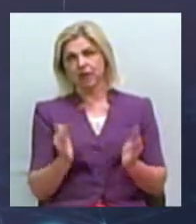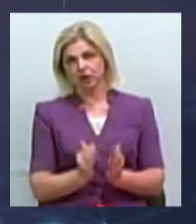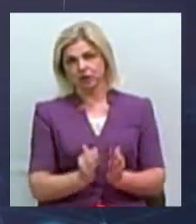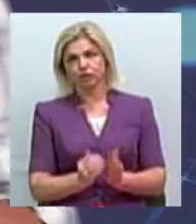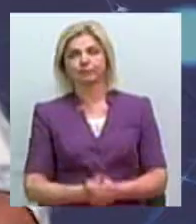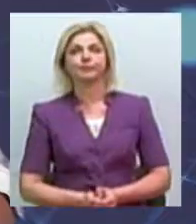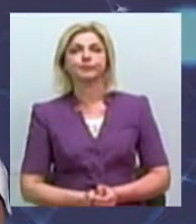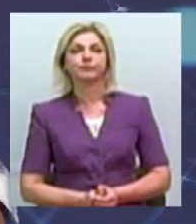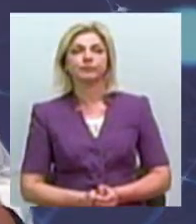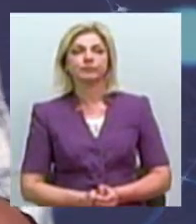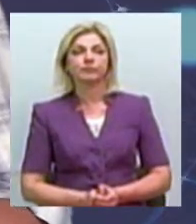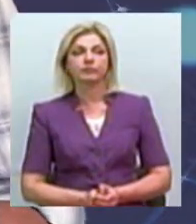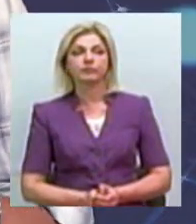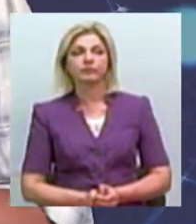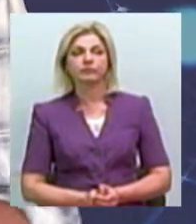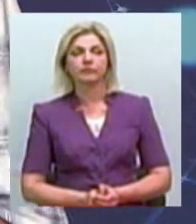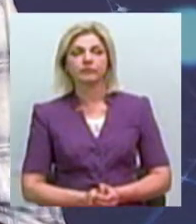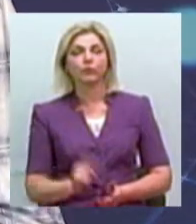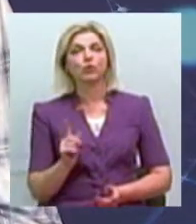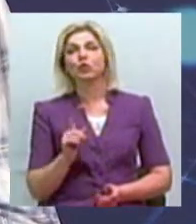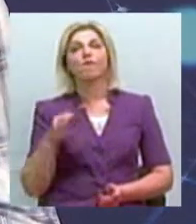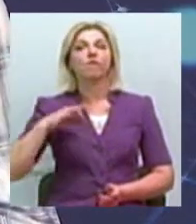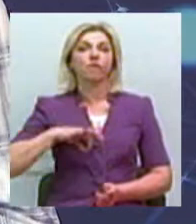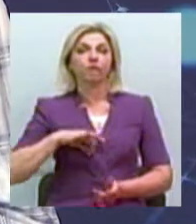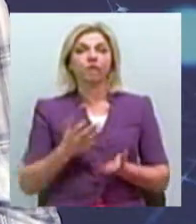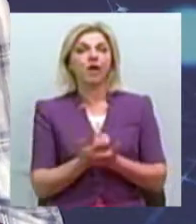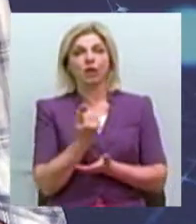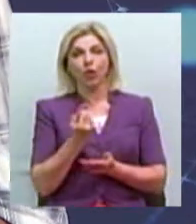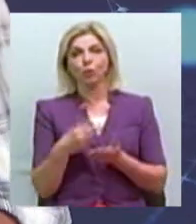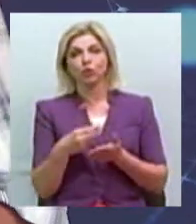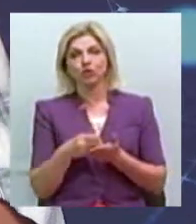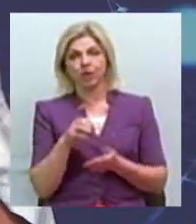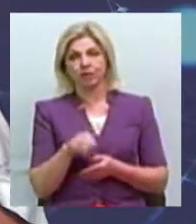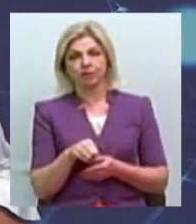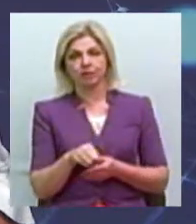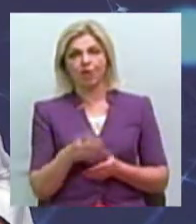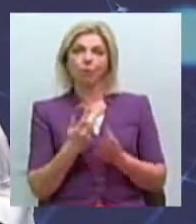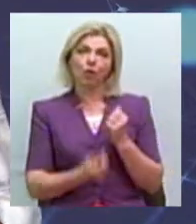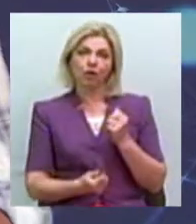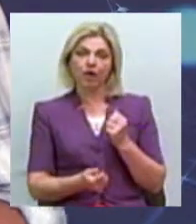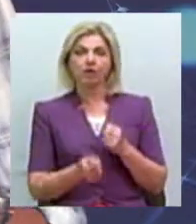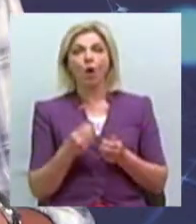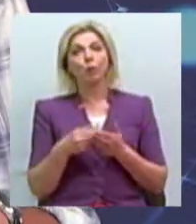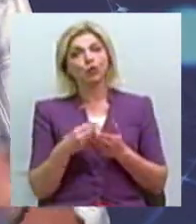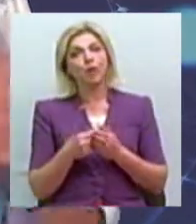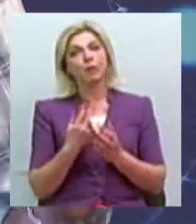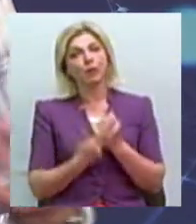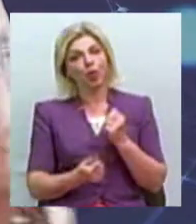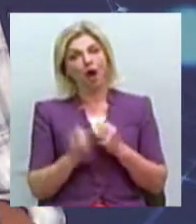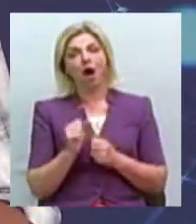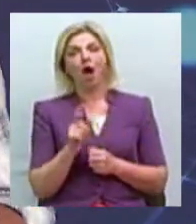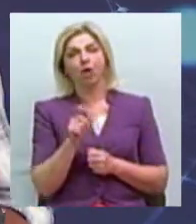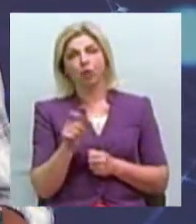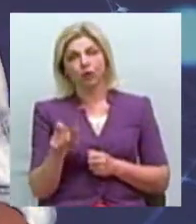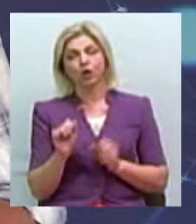плата. И что тоді виграє чи програє бюджет? Бюджет проиграют, а граждане